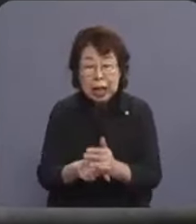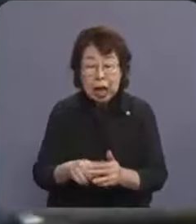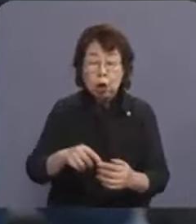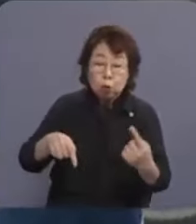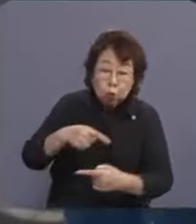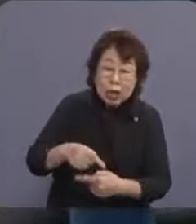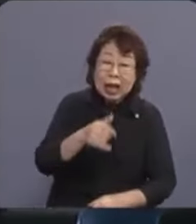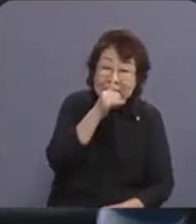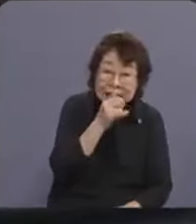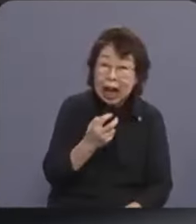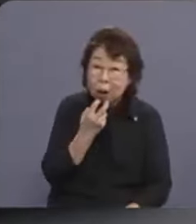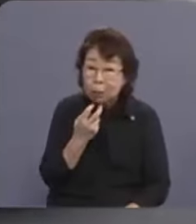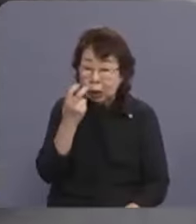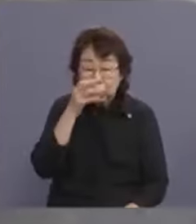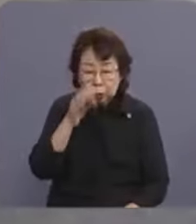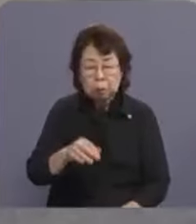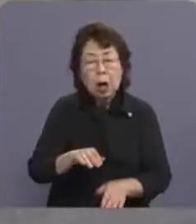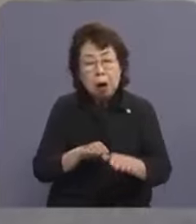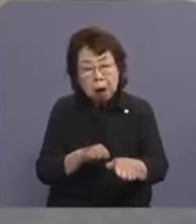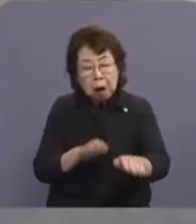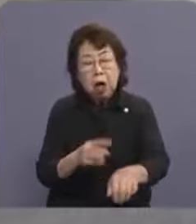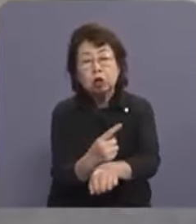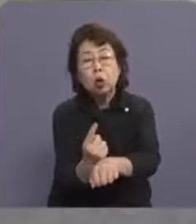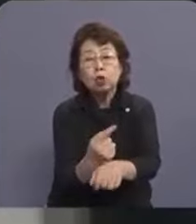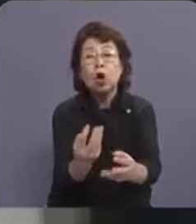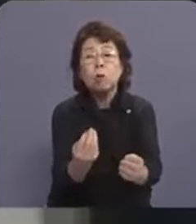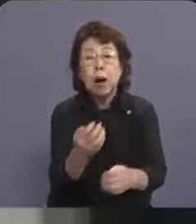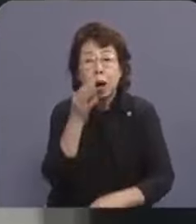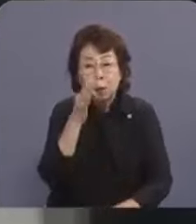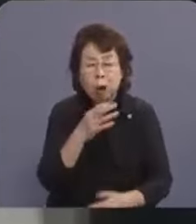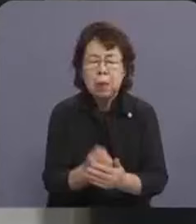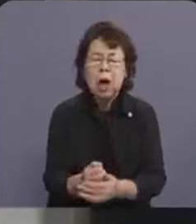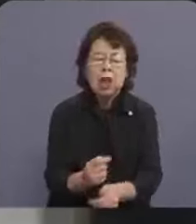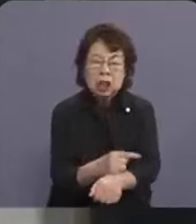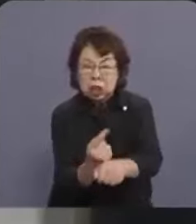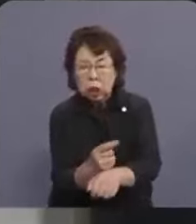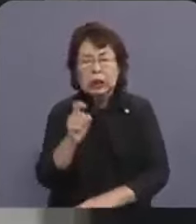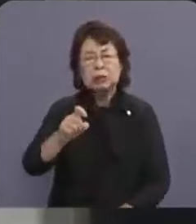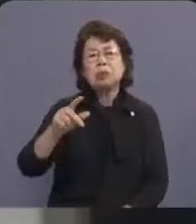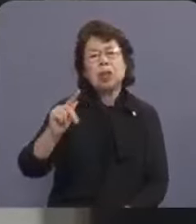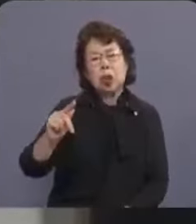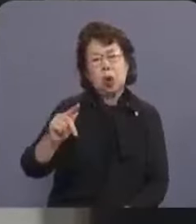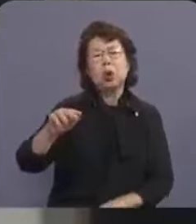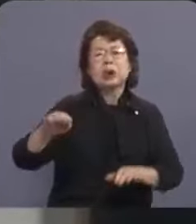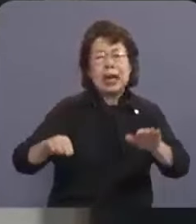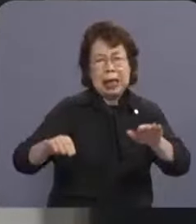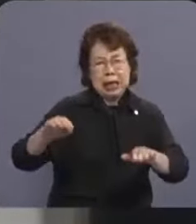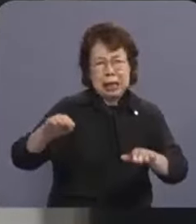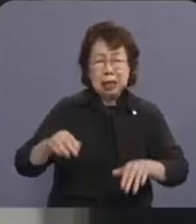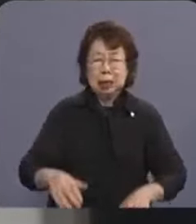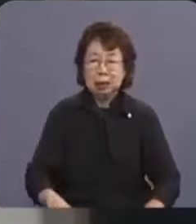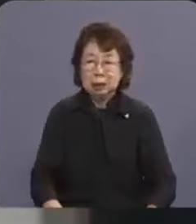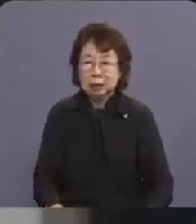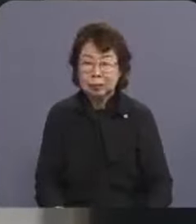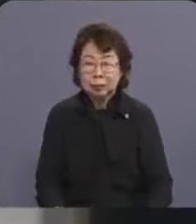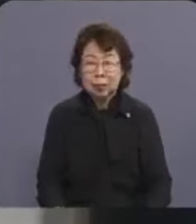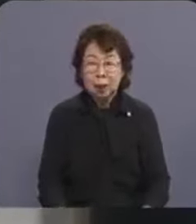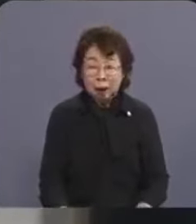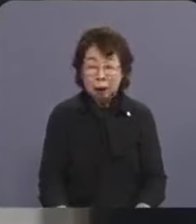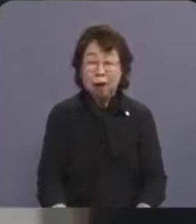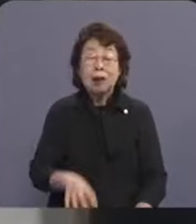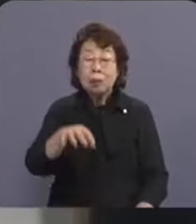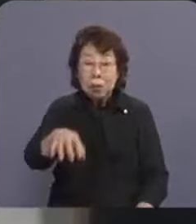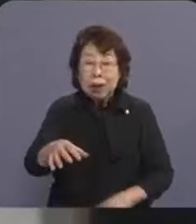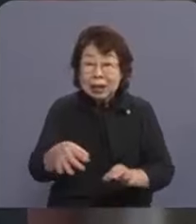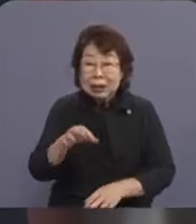않을 때를 가정해서 평균 통행 속도를 비교해 봤더니 최대 시속 10km 이상 차이가났습니다 특히 드라이브스루